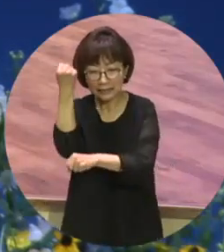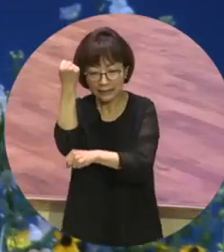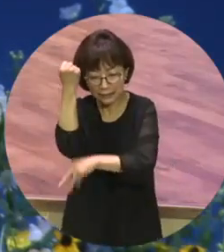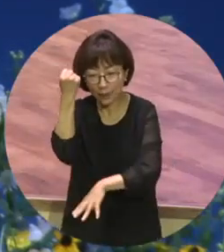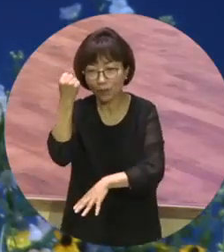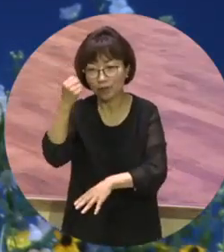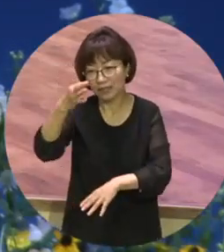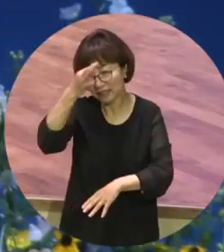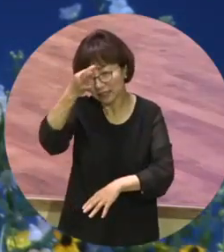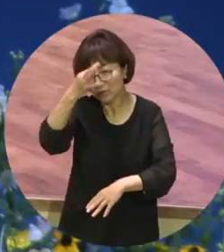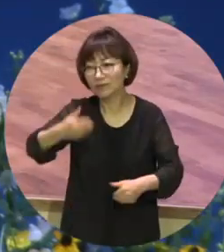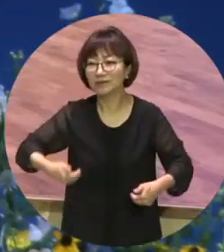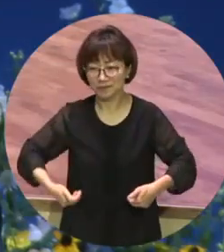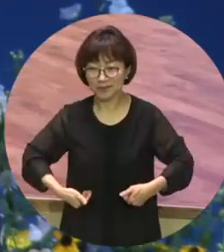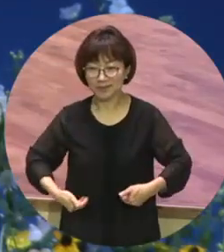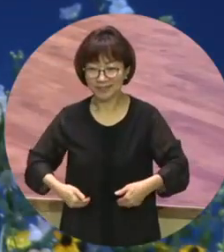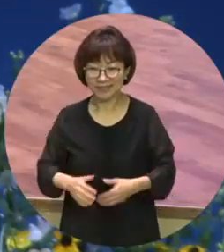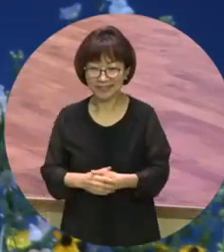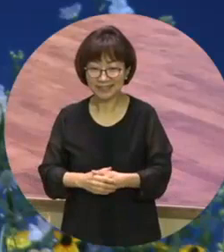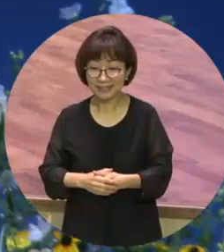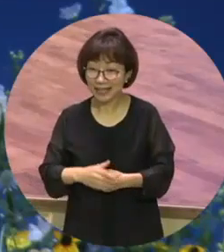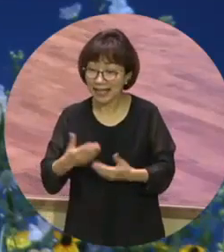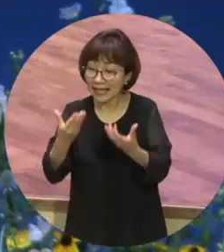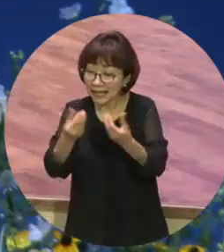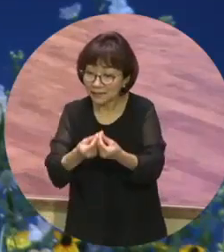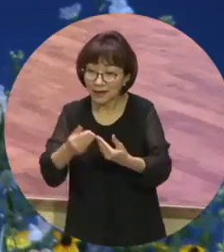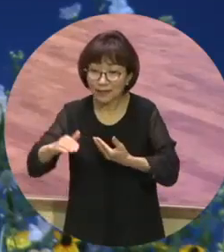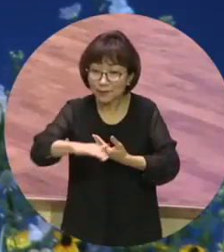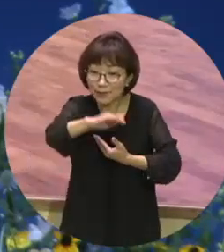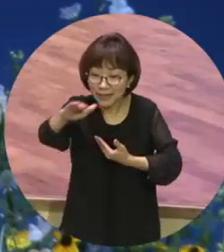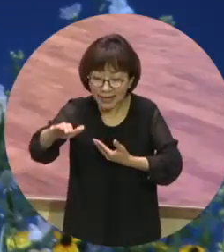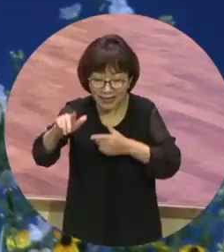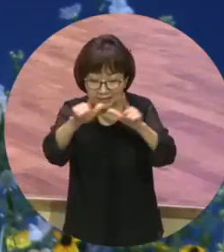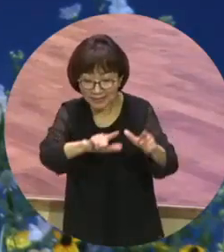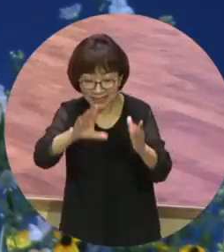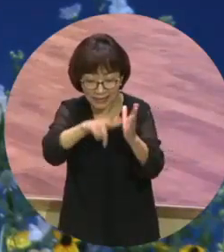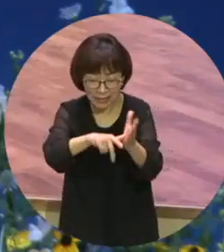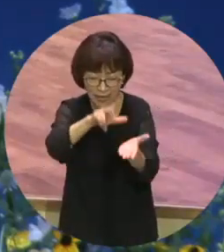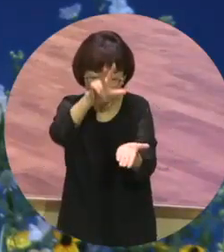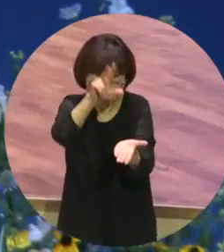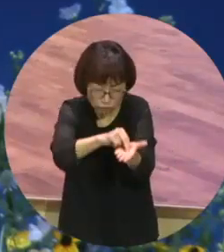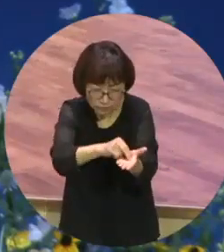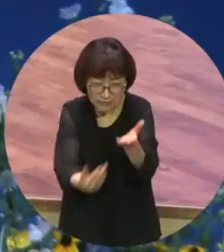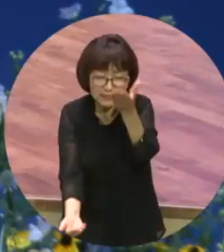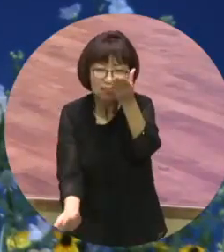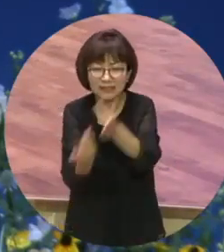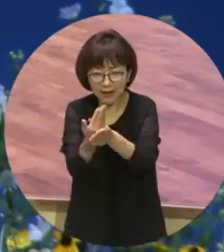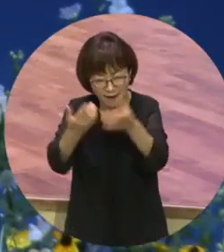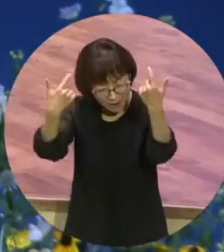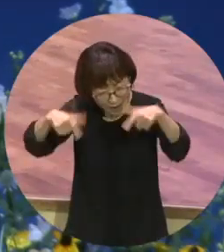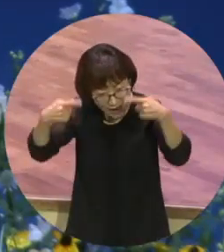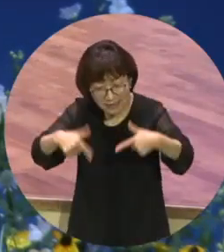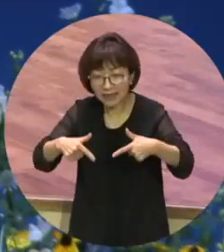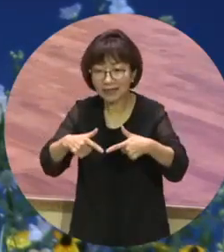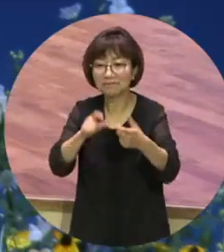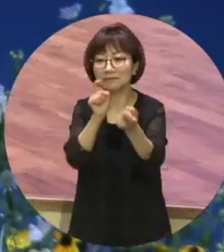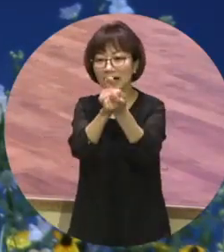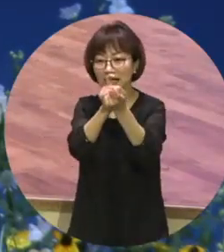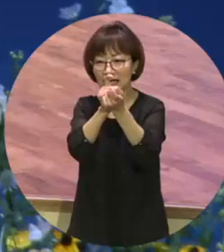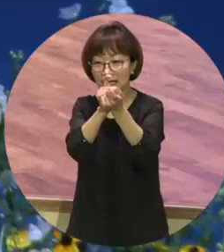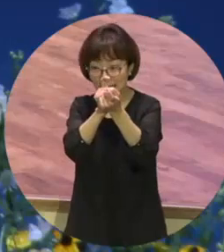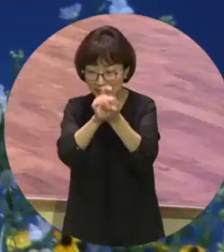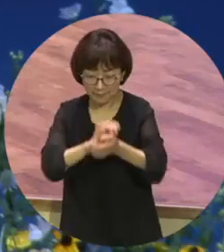우리의 삶을 살면서요. 어떤 문제와 사건이 항상 옵니다. 항상 눈만 뜨면 선택을 해야